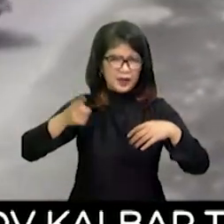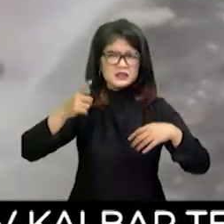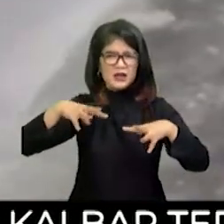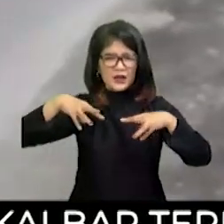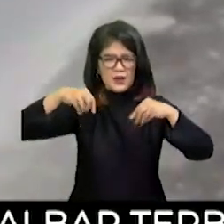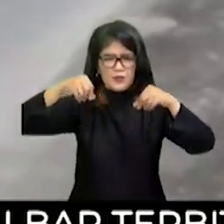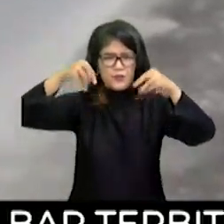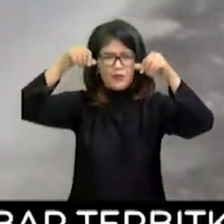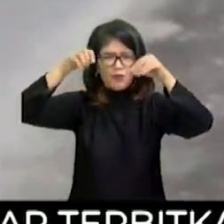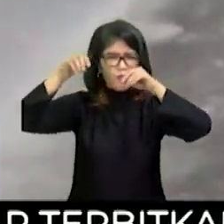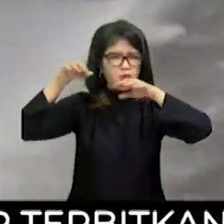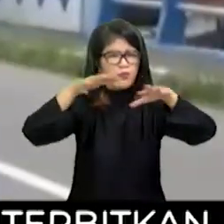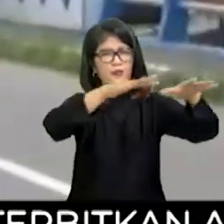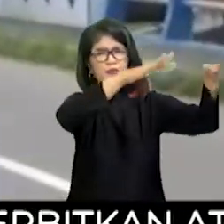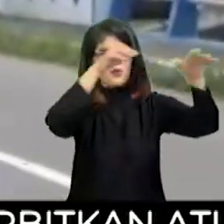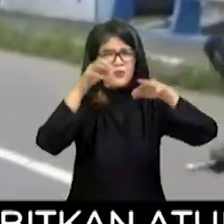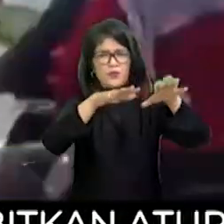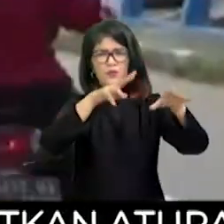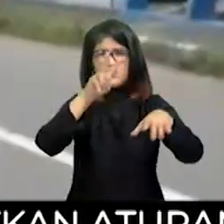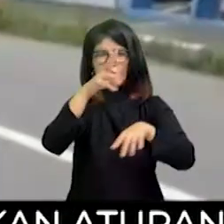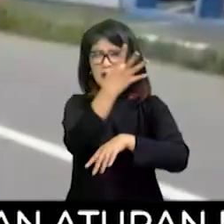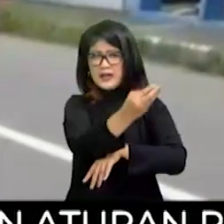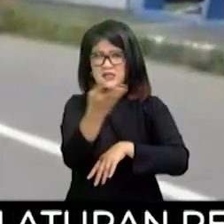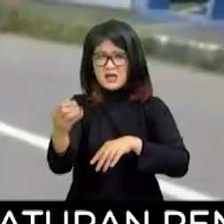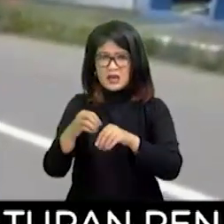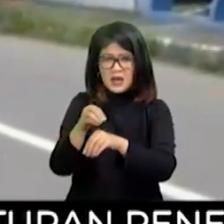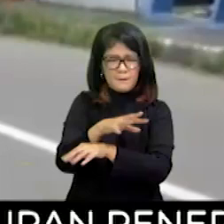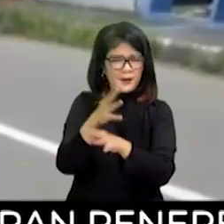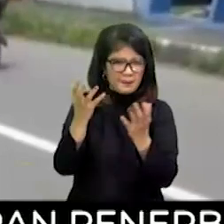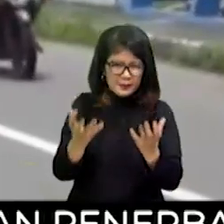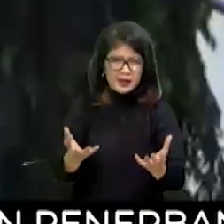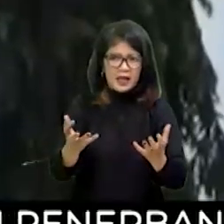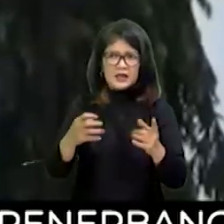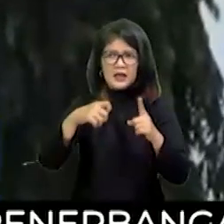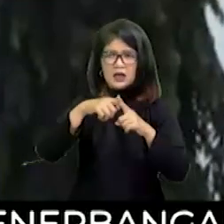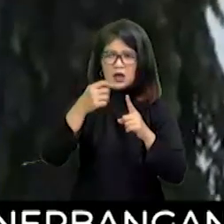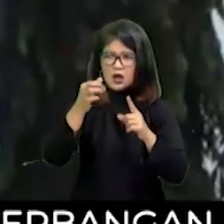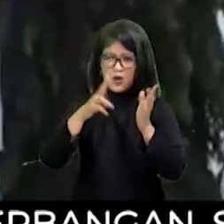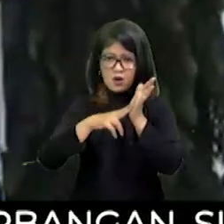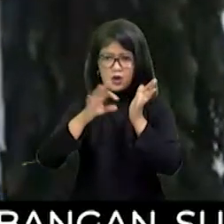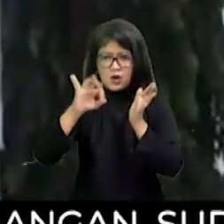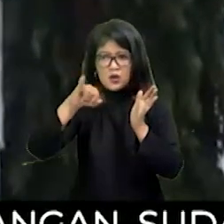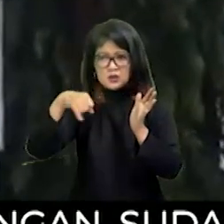Jauh ini terdapat dua desa yang terdampak paling parah dari erupsi Semeru, yakni Pronojiwo dan Candipuro Lumajang.